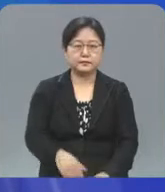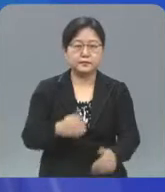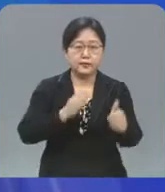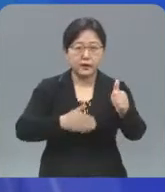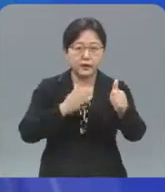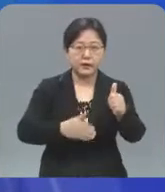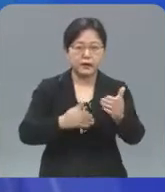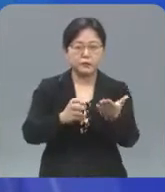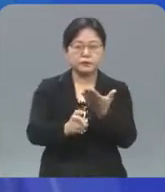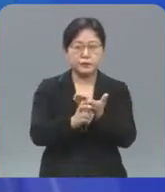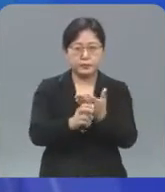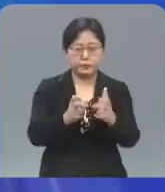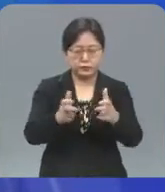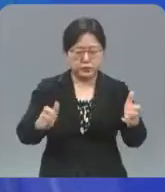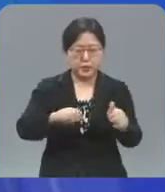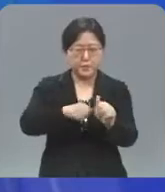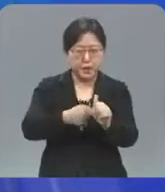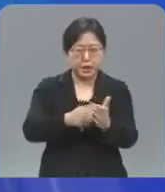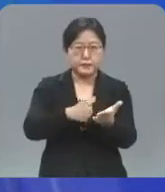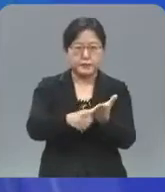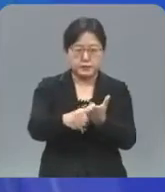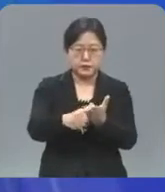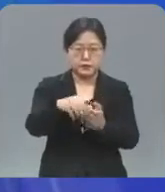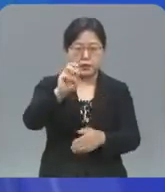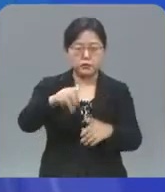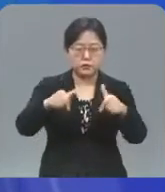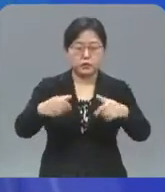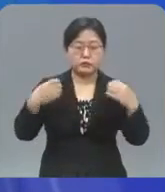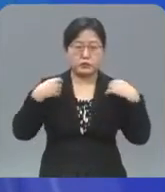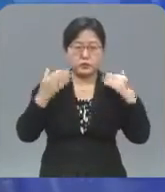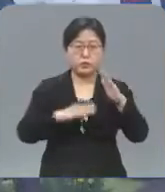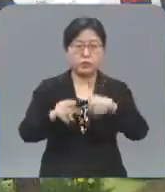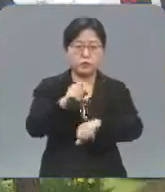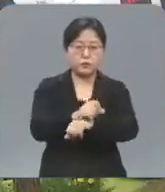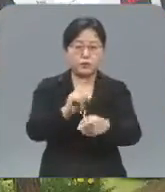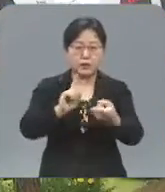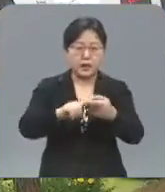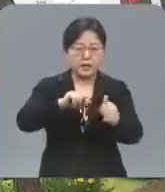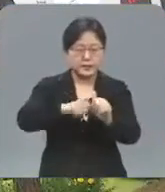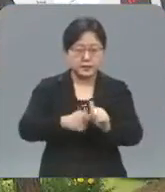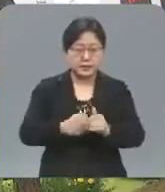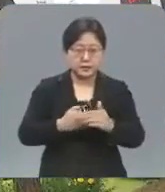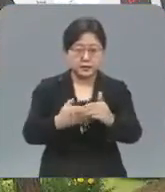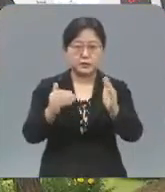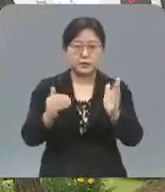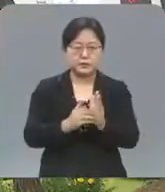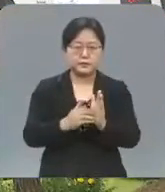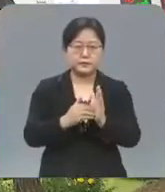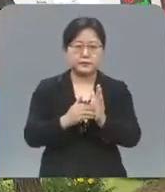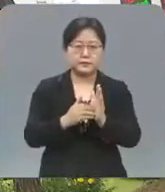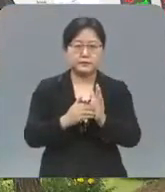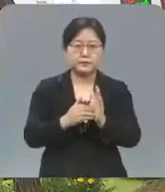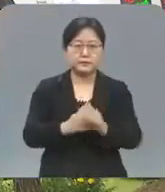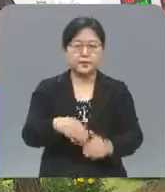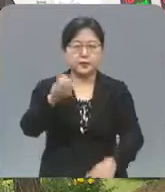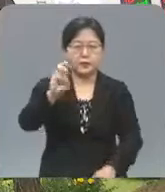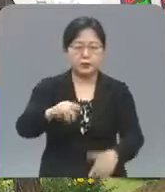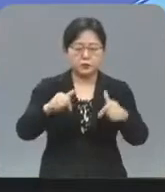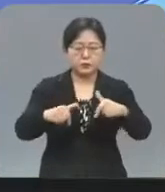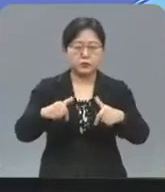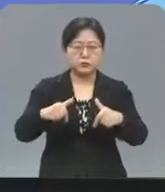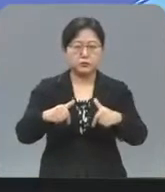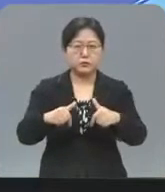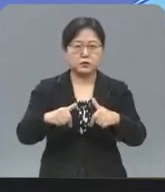청탁을 받고 불법 주정차 과태료를 면제해준 광주 서구청 공직자에 대한 징계 절차가 마무리됐습니다. 광주